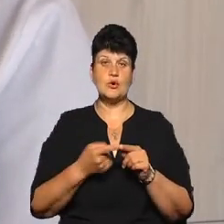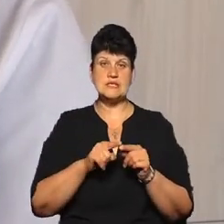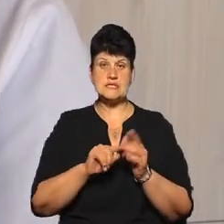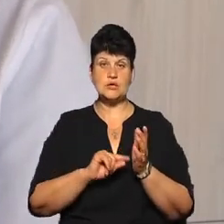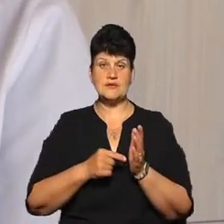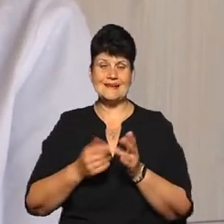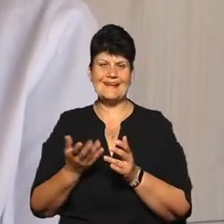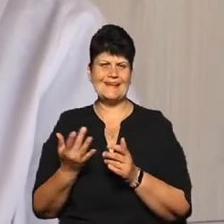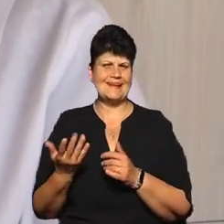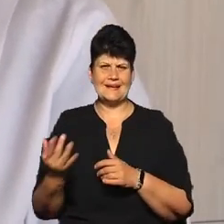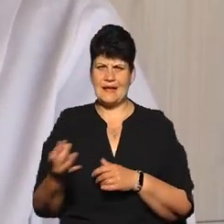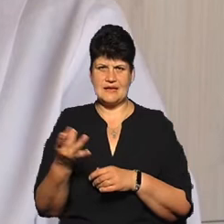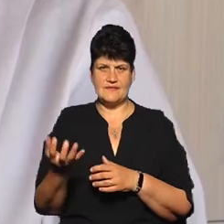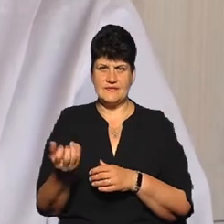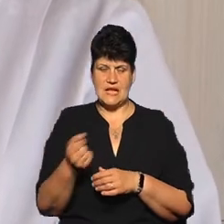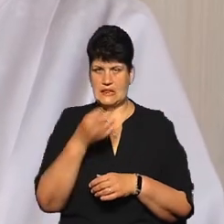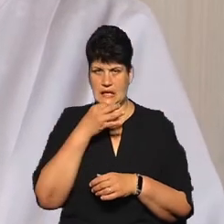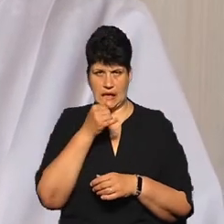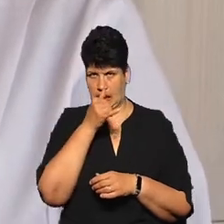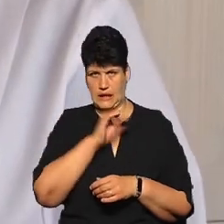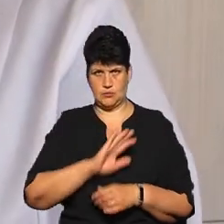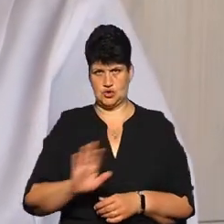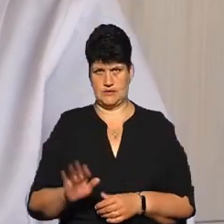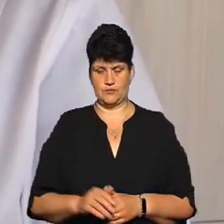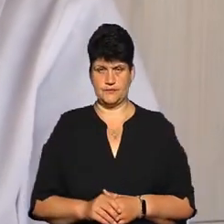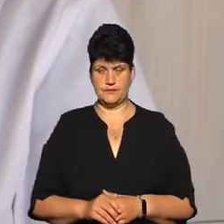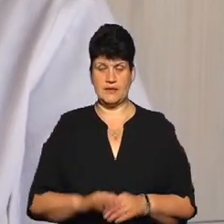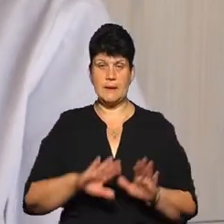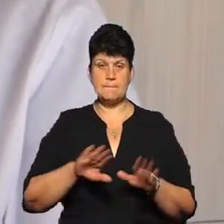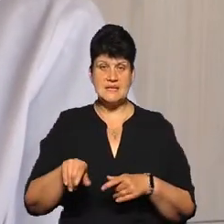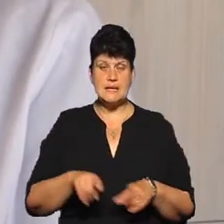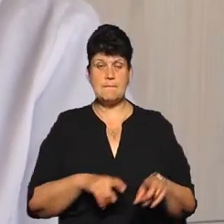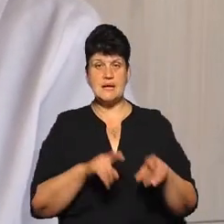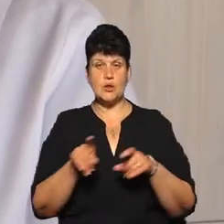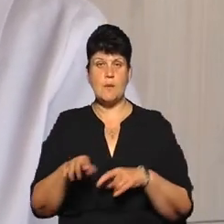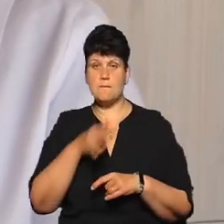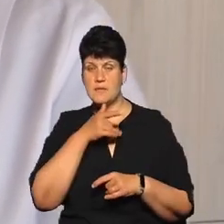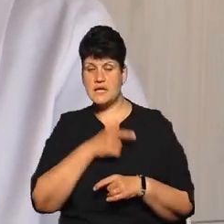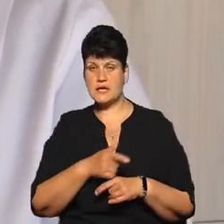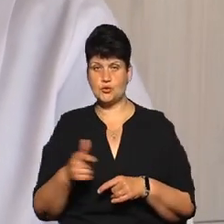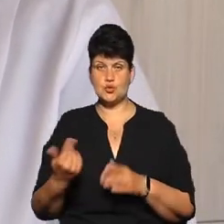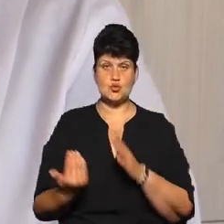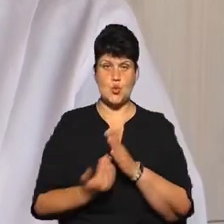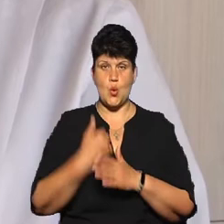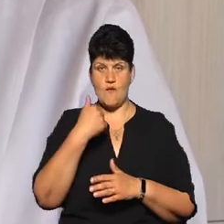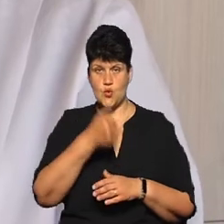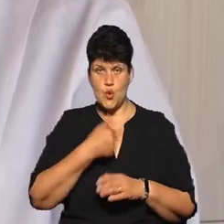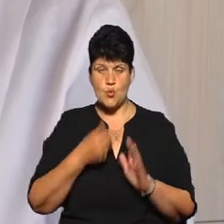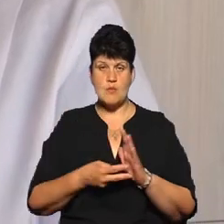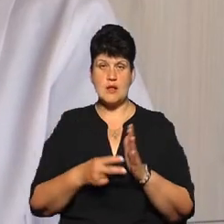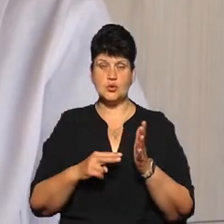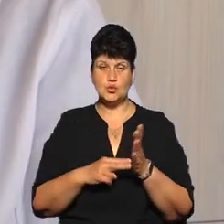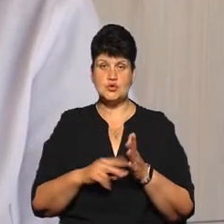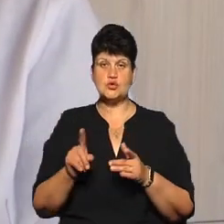разів підійти в аптеку, взяти ліки буде неможливо. Після перехідного періоду з нового року планується,